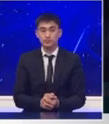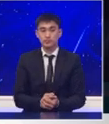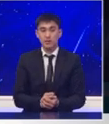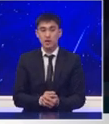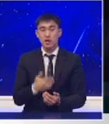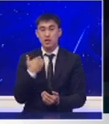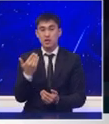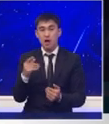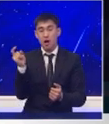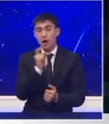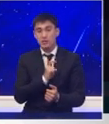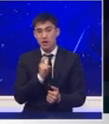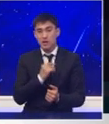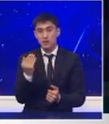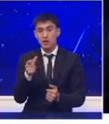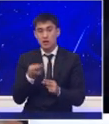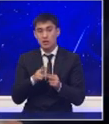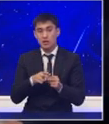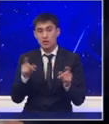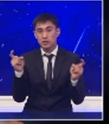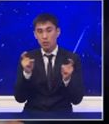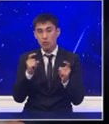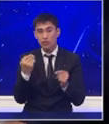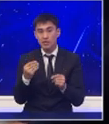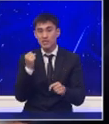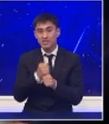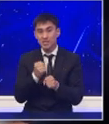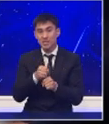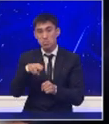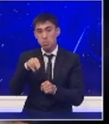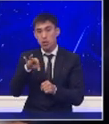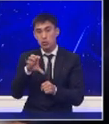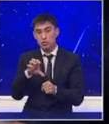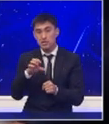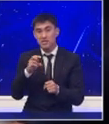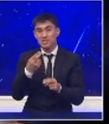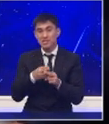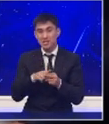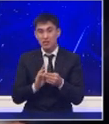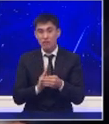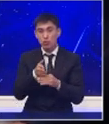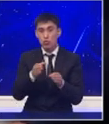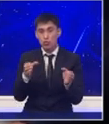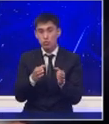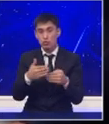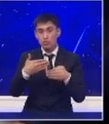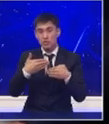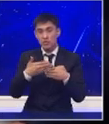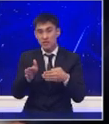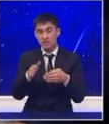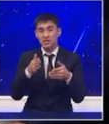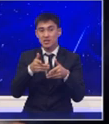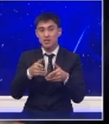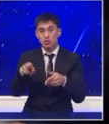для хозяина данных торговых домов сделать пандус, сделать входную группу, то бишь дверь, чтобы зайти,